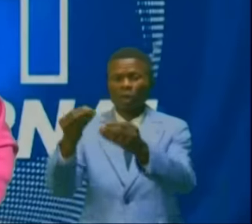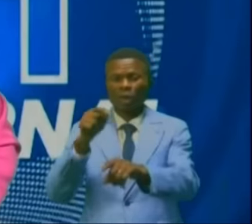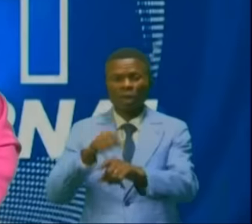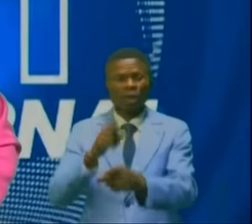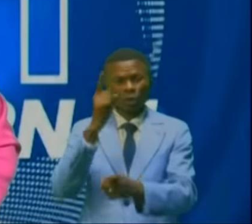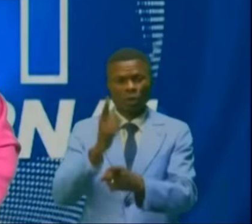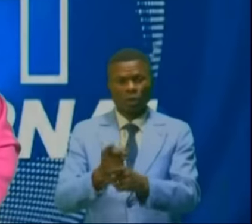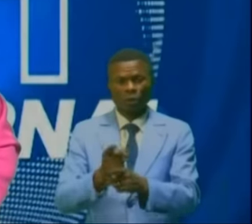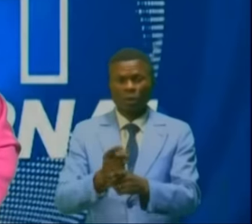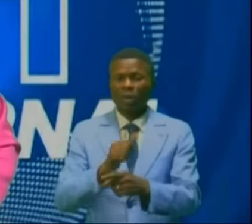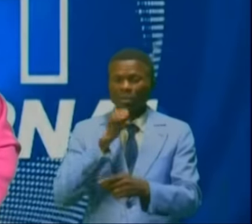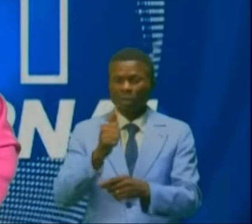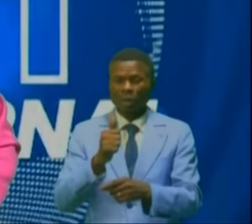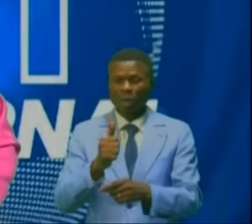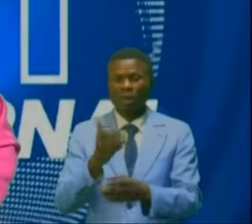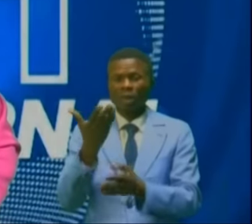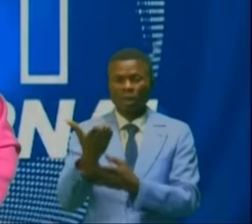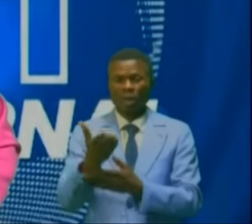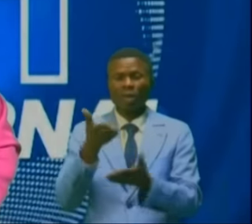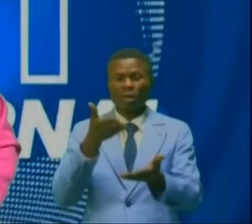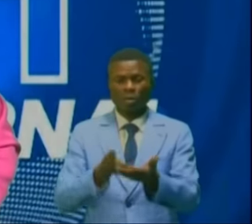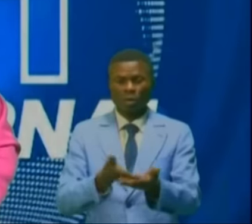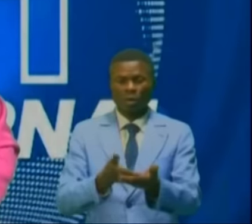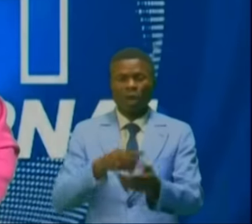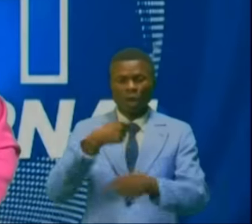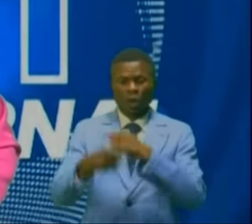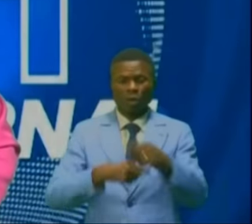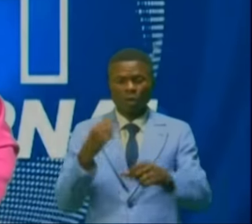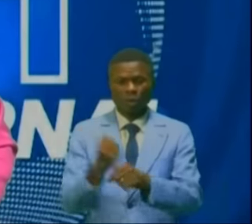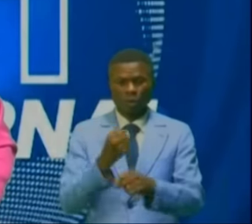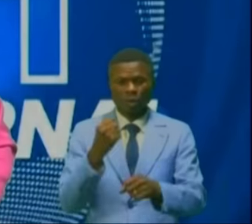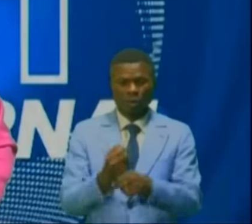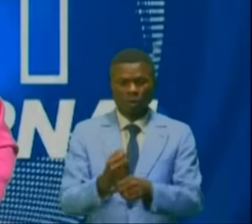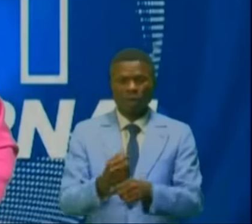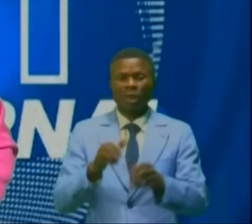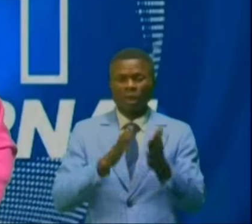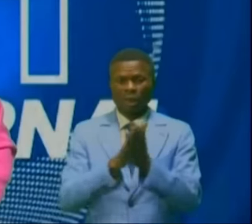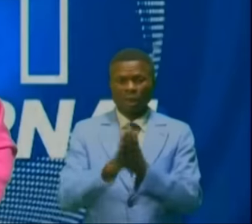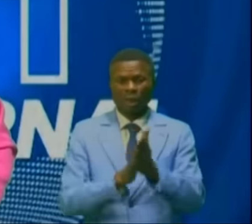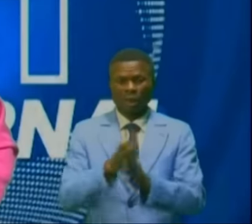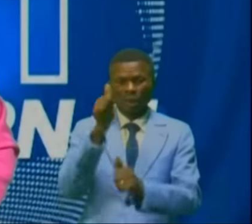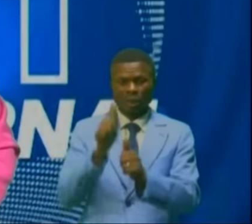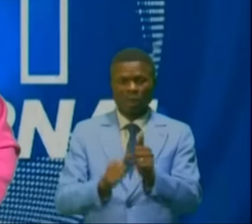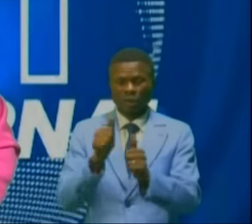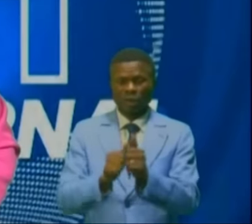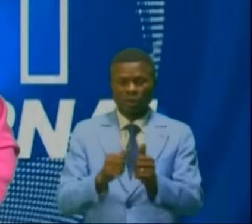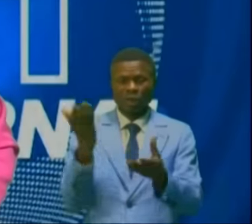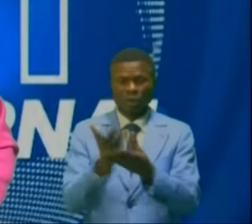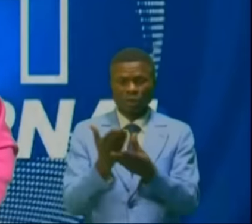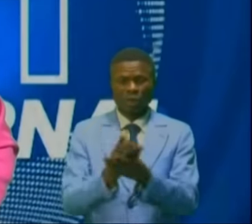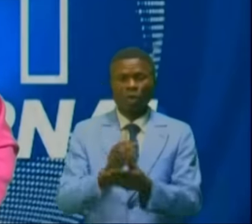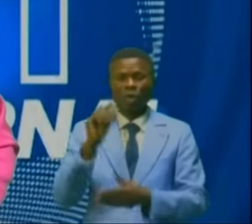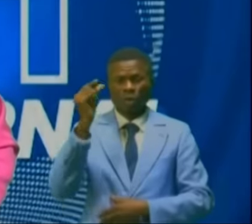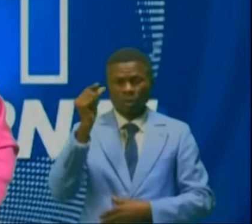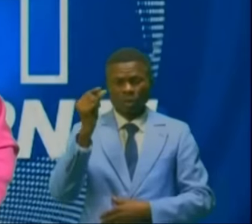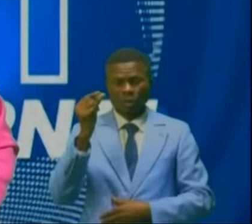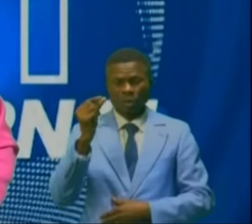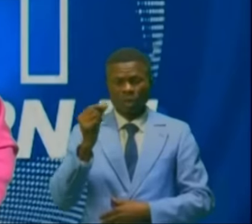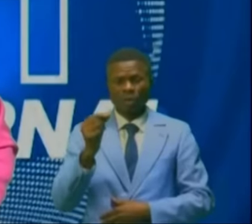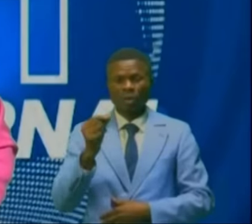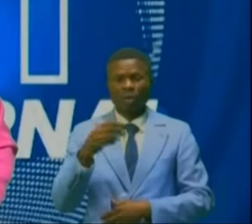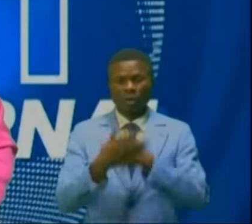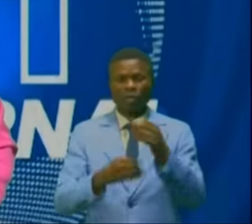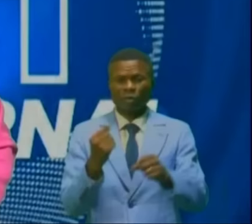délai légaux les preuves de commencement des travaux relatives à chaque titre minier ou de carrière.